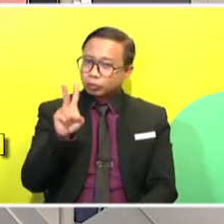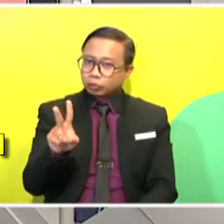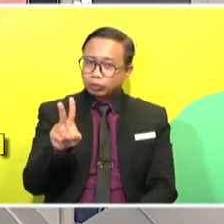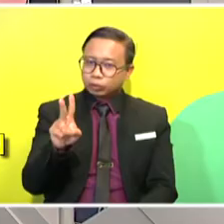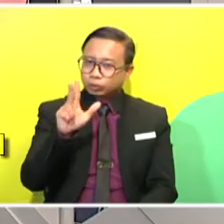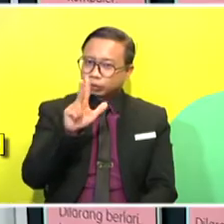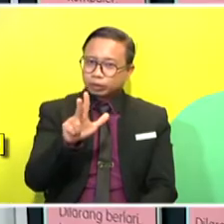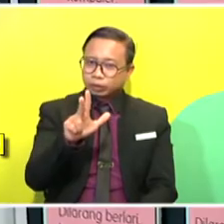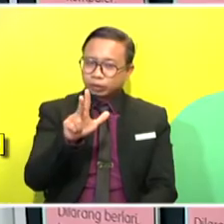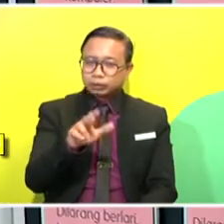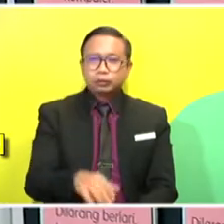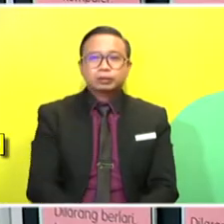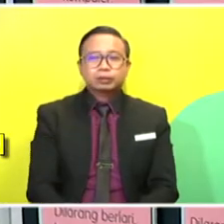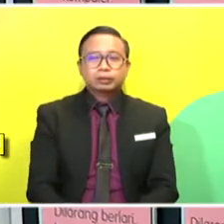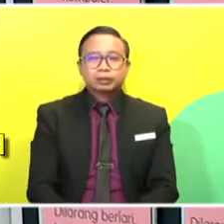1, 2, 3.